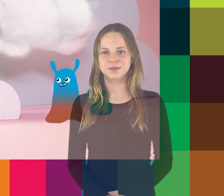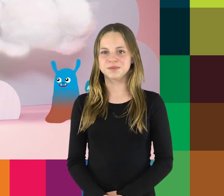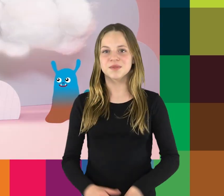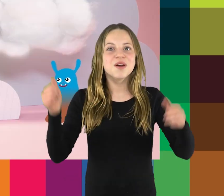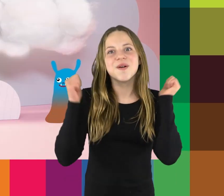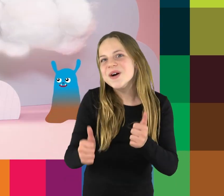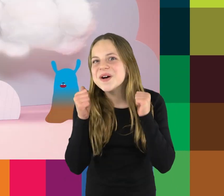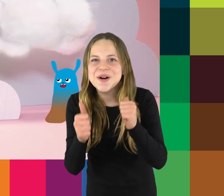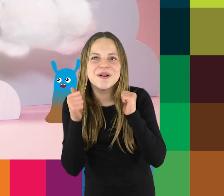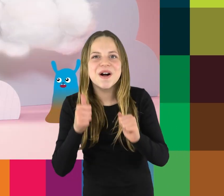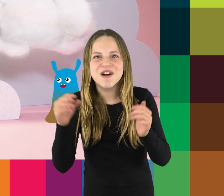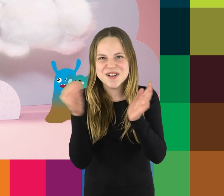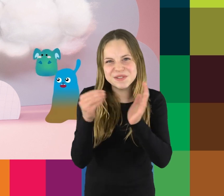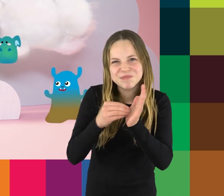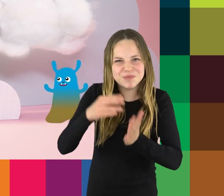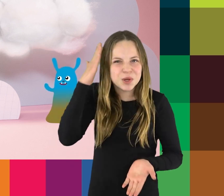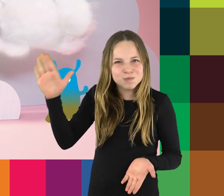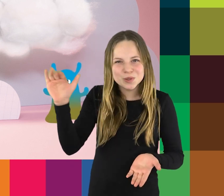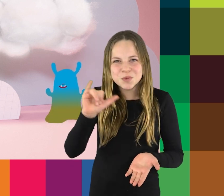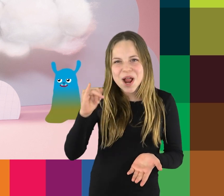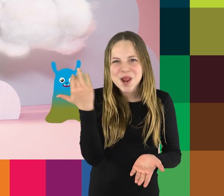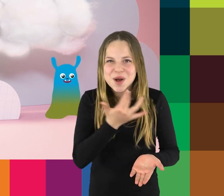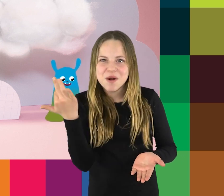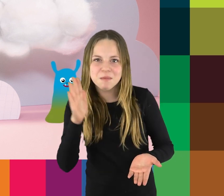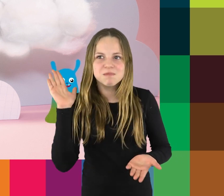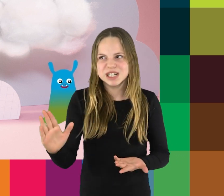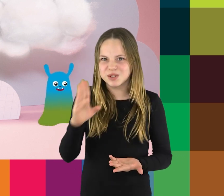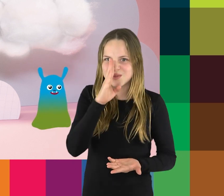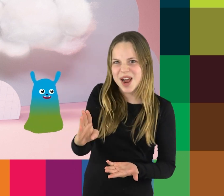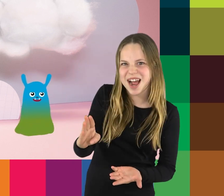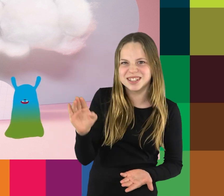Génial! Et si on découvrait d'autres couleurs qui expliquent les droits des enfants?